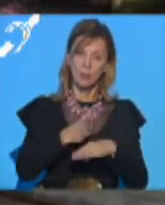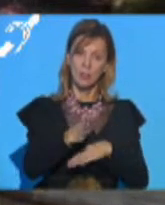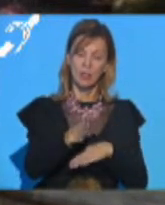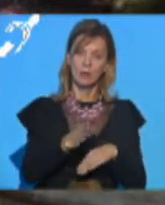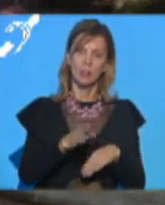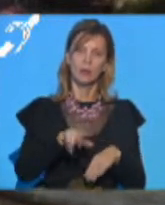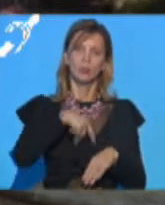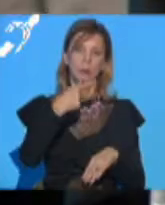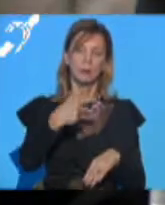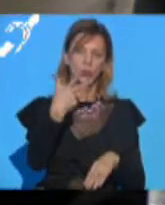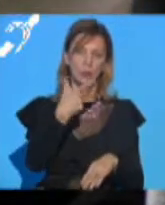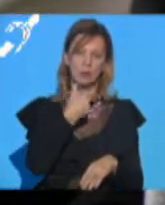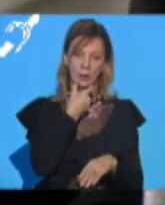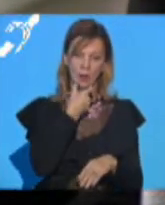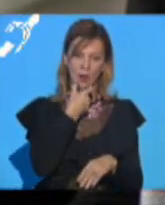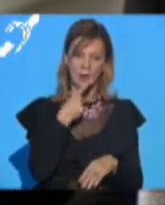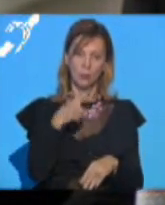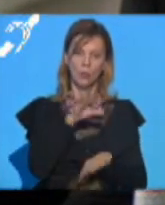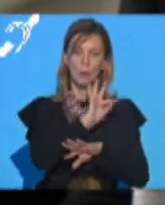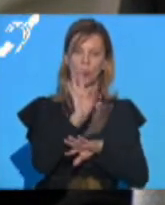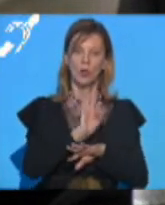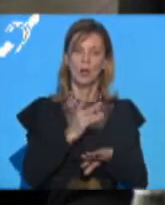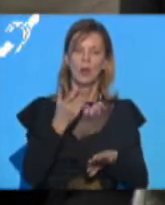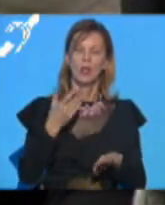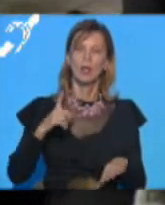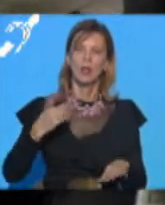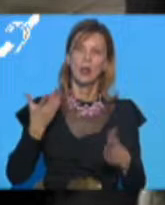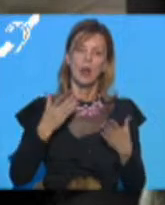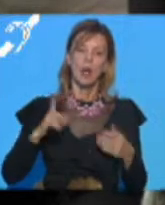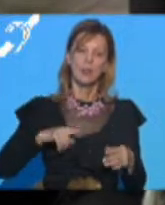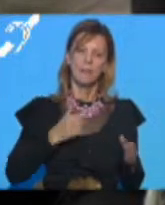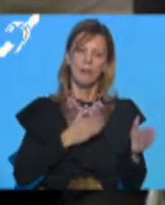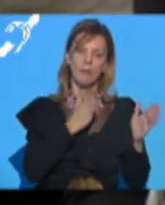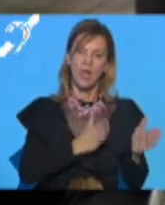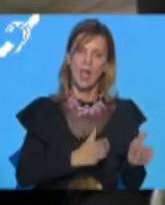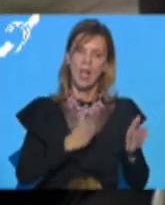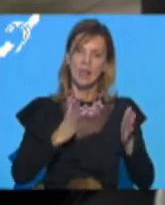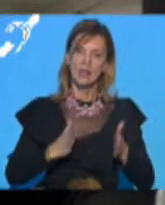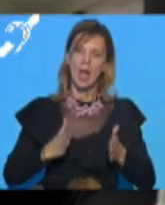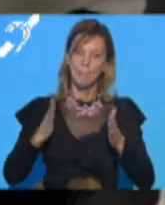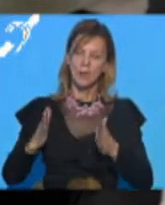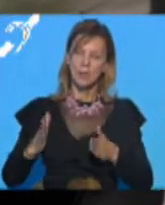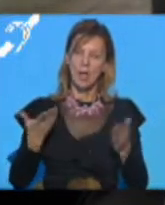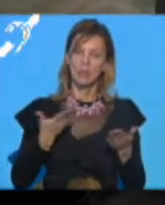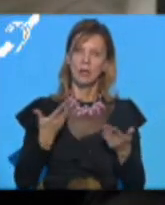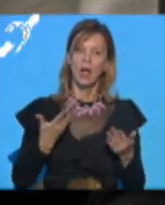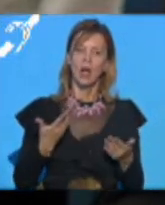următorii 3 ani. Un proiect care va fi etapizat, un proiect care va